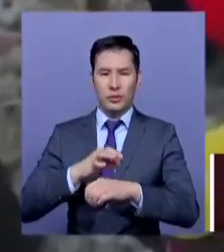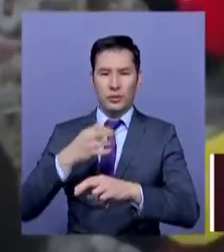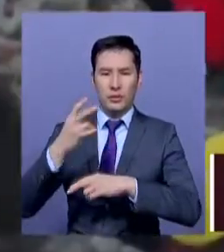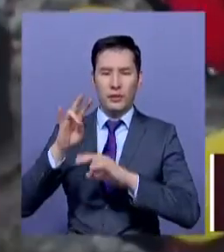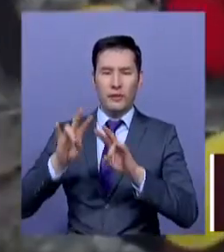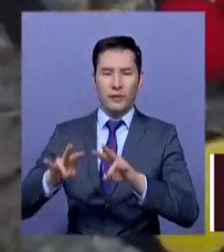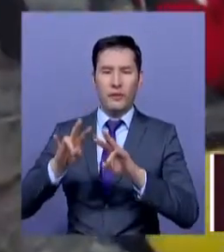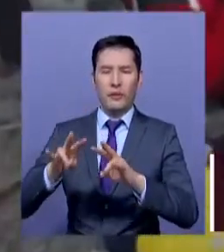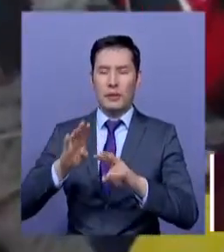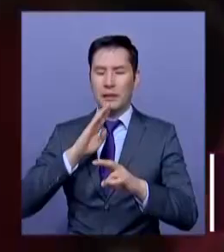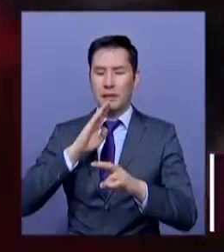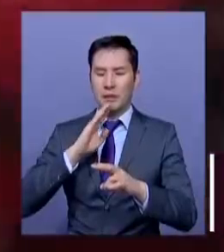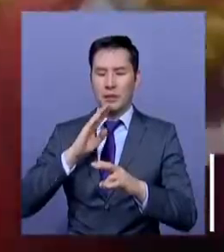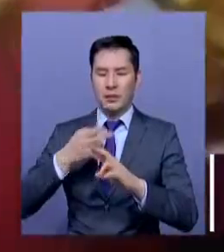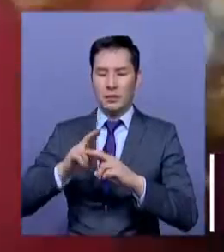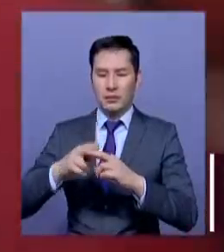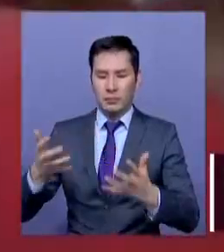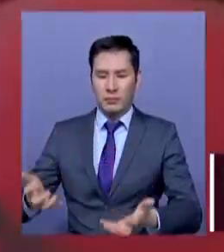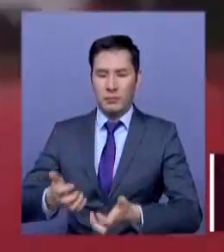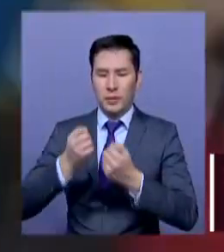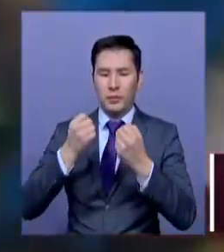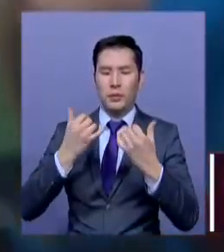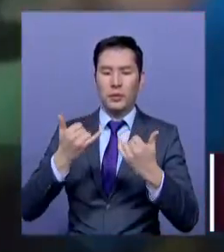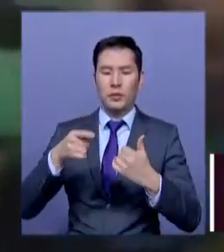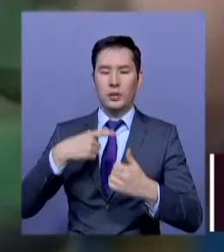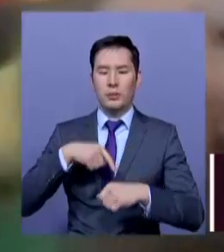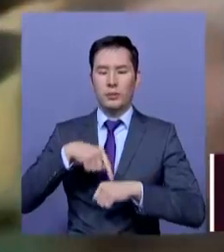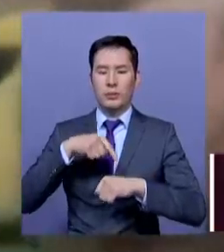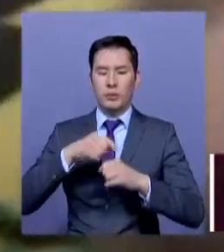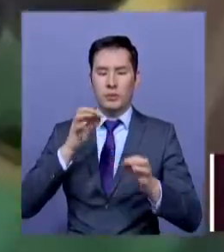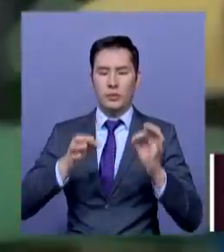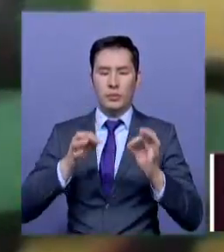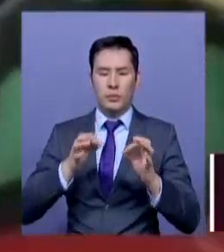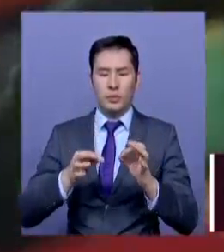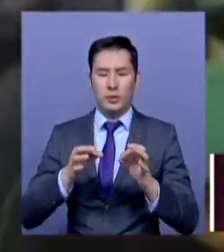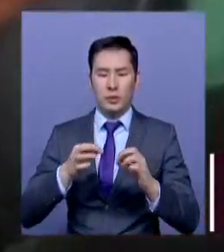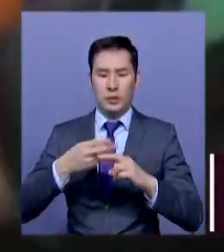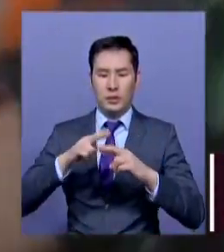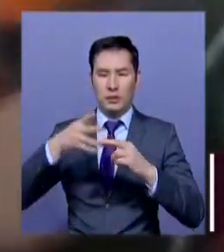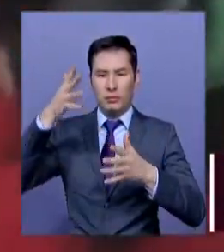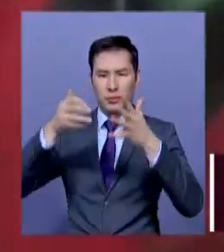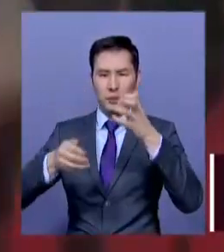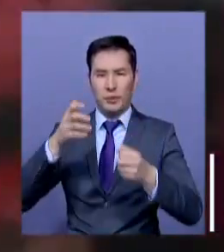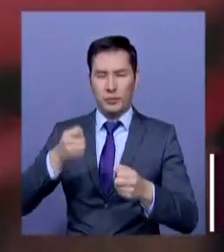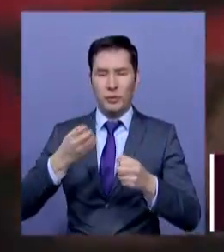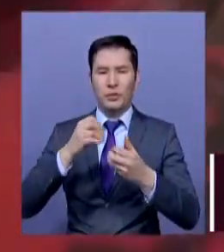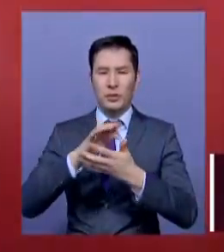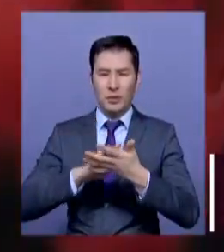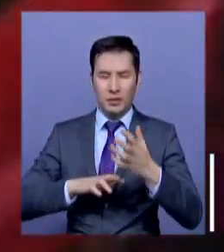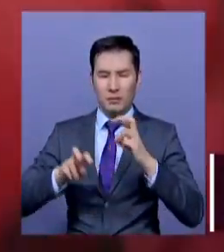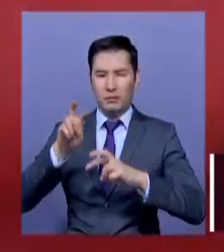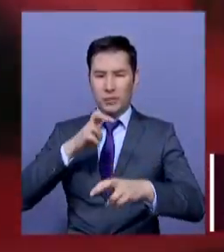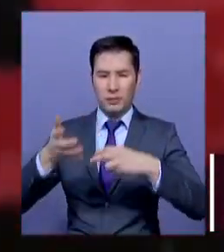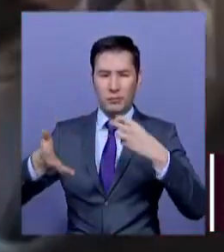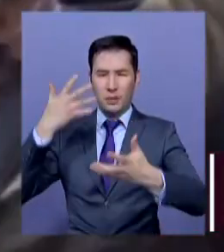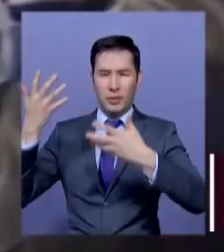аман есен шығарып алған. Дәрігерлер қыз баланың жағдайы тұрақты дейді. Қазір күл талқаны шыққан екі ғимаратта іздеу құтқару жұмыстары